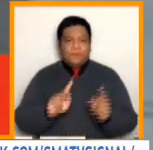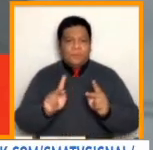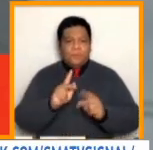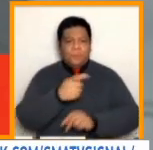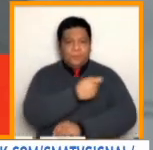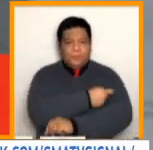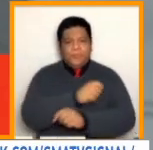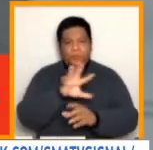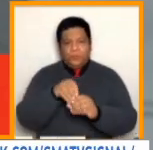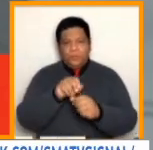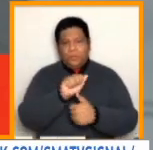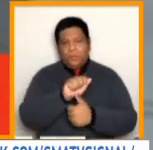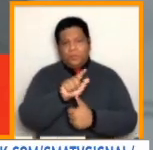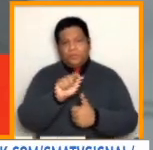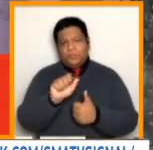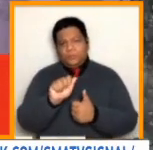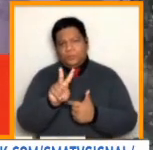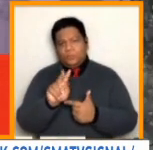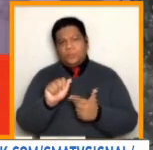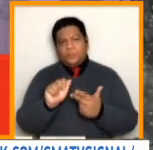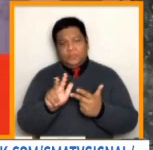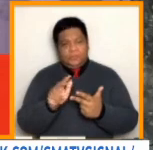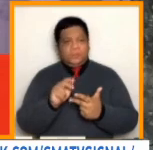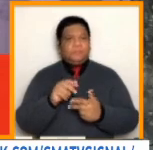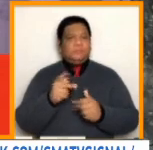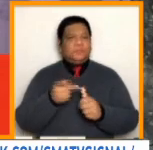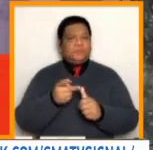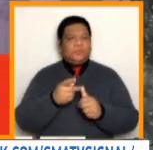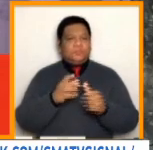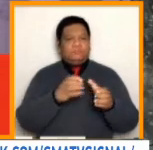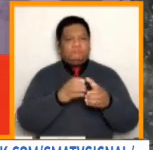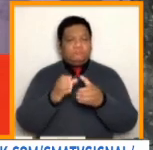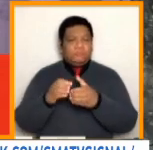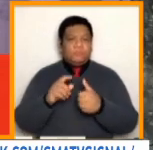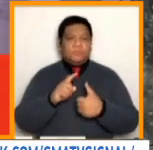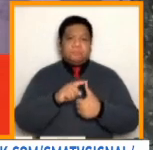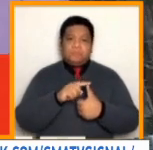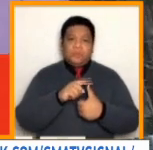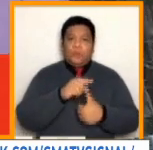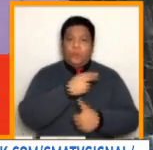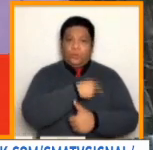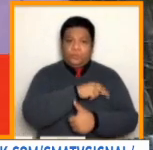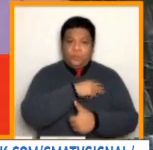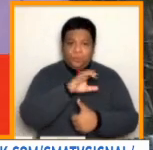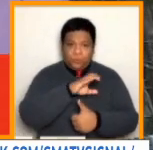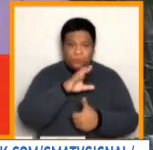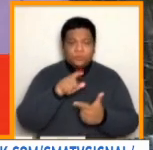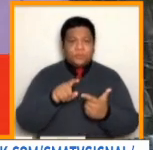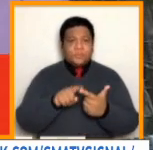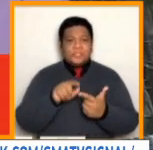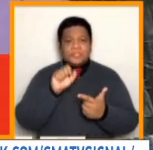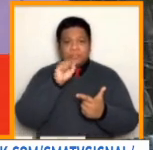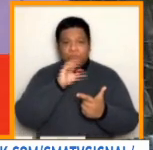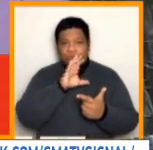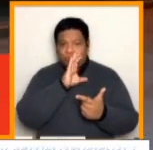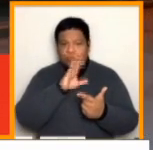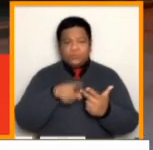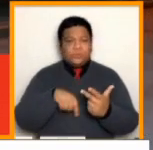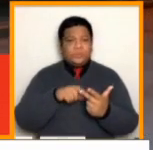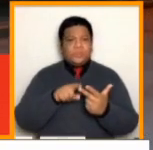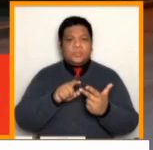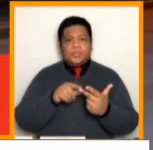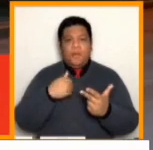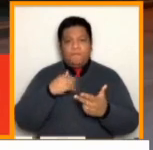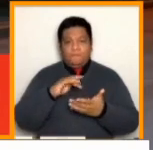A3 priority groups o mga frontline healthcare workers, senior citizens at may mga comorbidities. Pero bukod dito sa